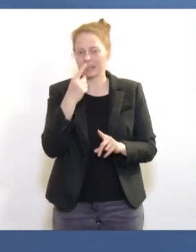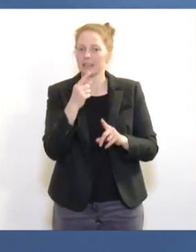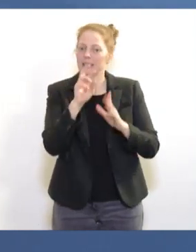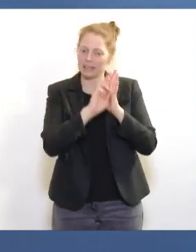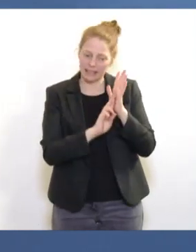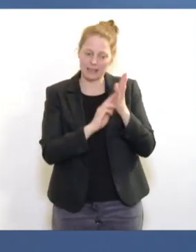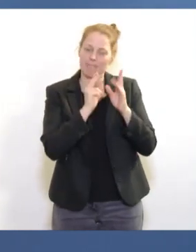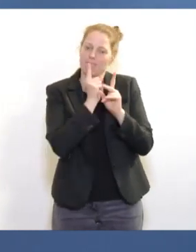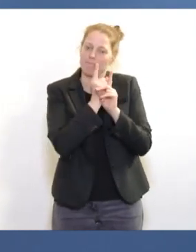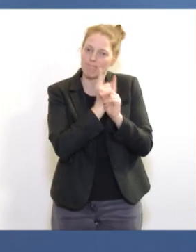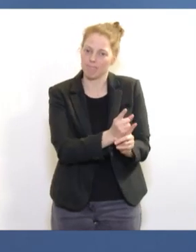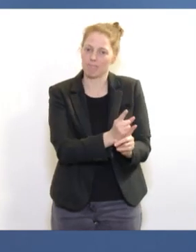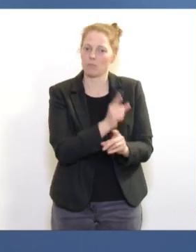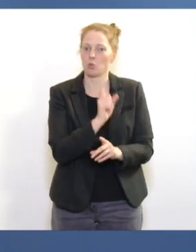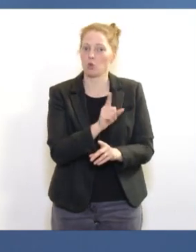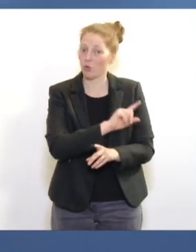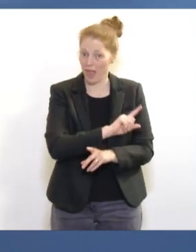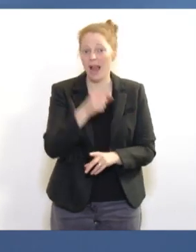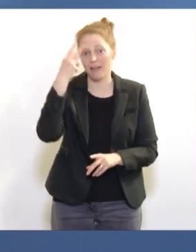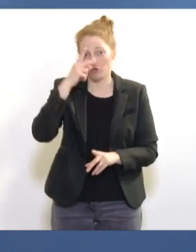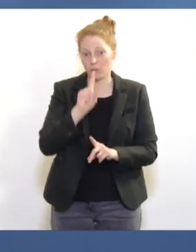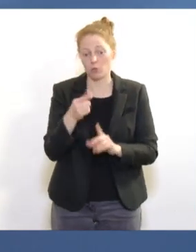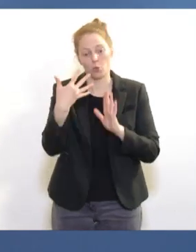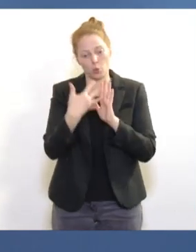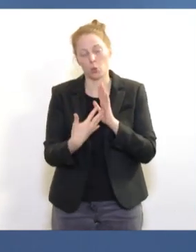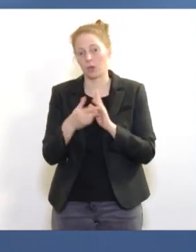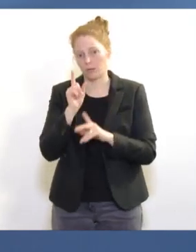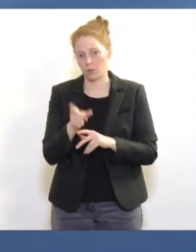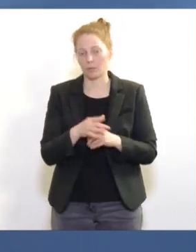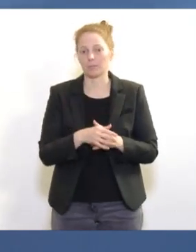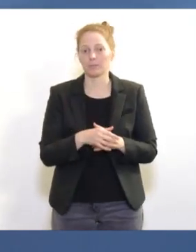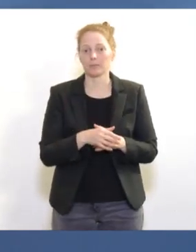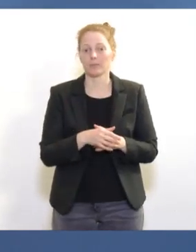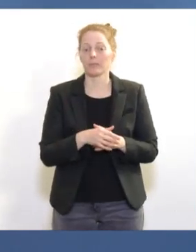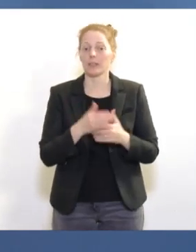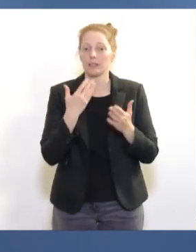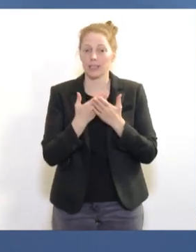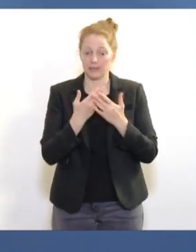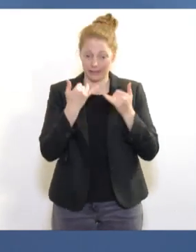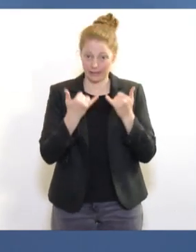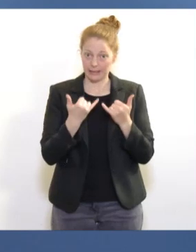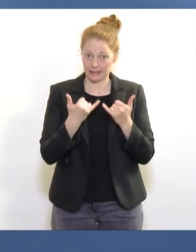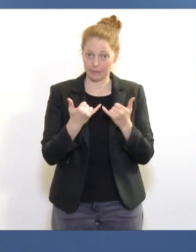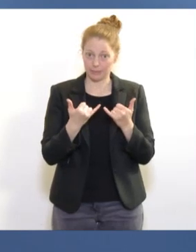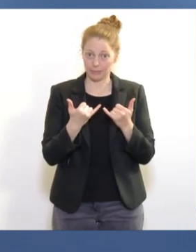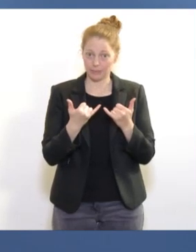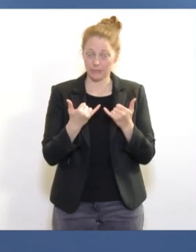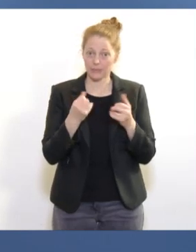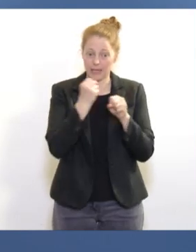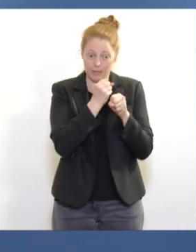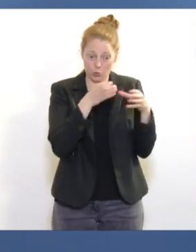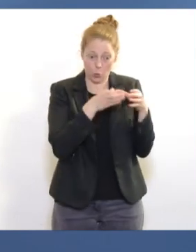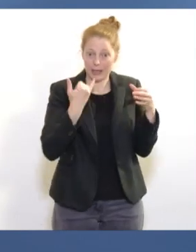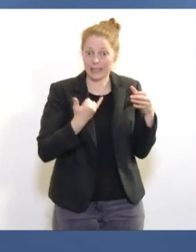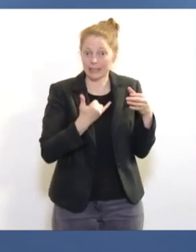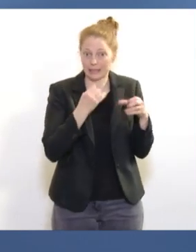die für jeden nachvollziehbar sind und die auch kontrollierbar sind. Dafür sitzt an diesem Moment eine Arbeitsgruppe zusammen